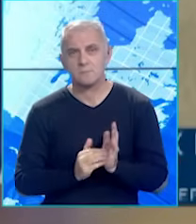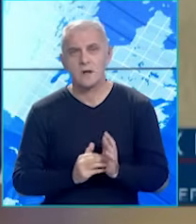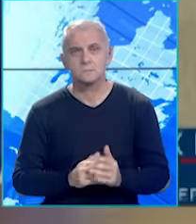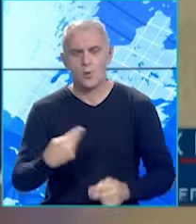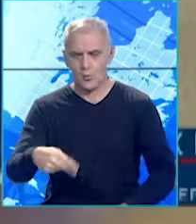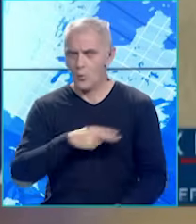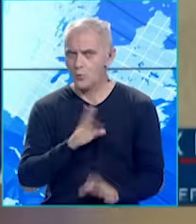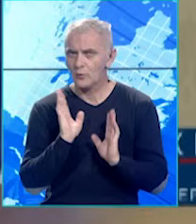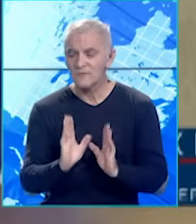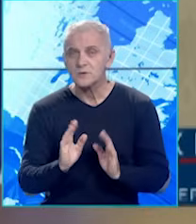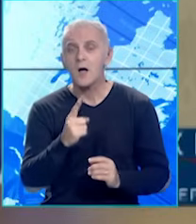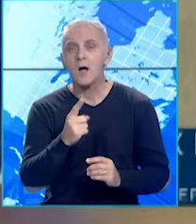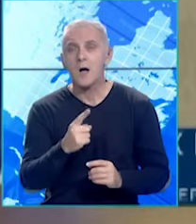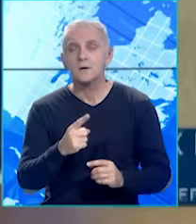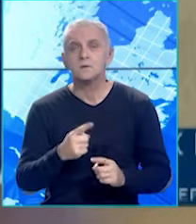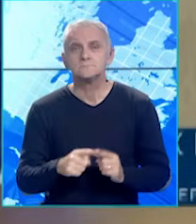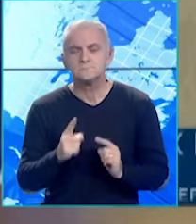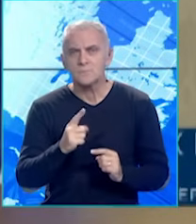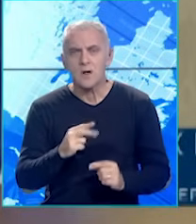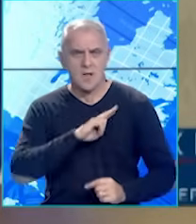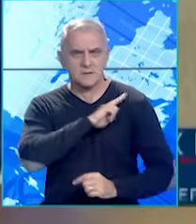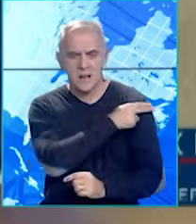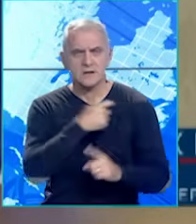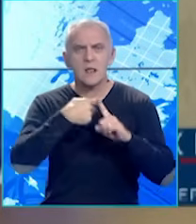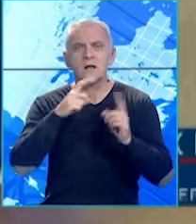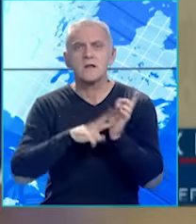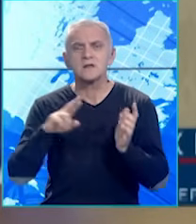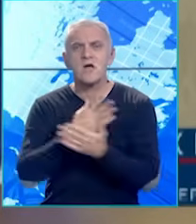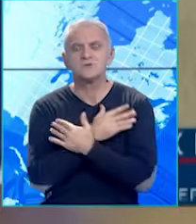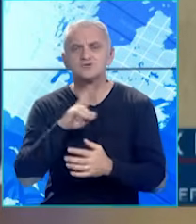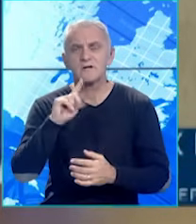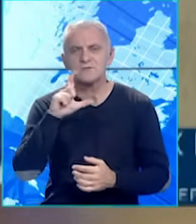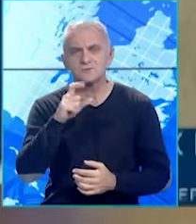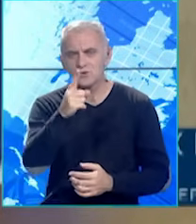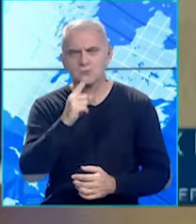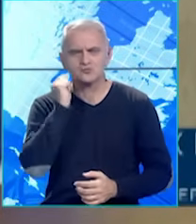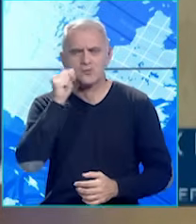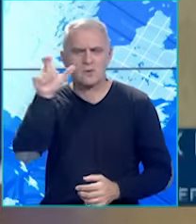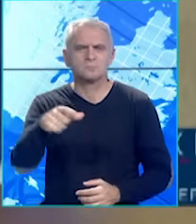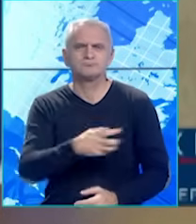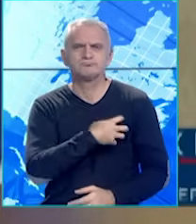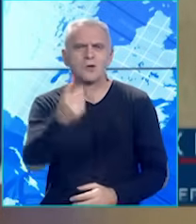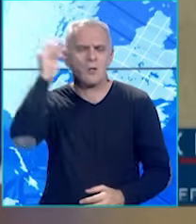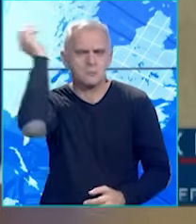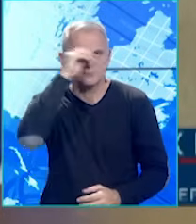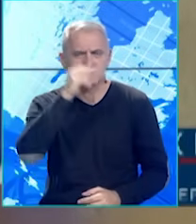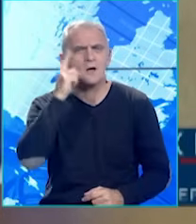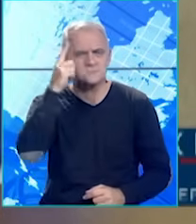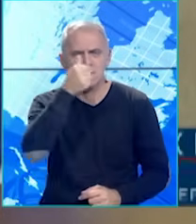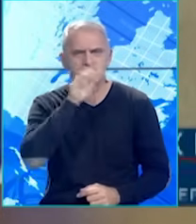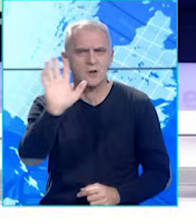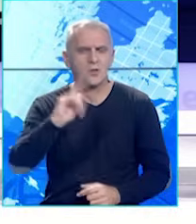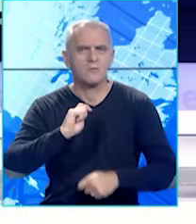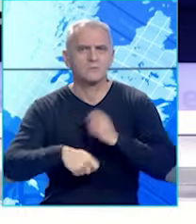odgovorna. Što se tiče gospodina generala Kneževića, dakle, čovjek sa bogatim iskustvom i čovjek koji zna šta je njegov